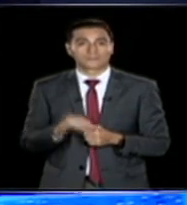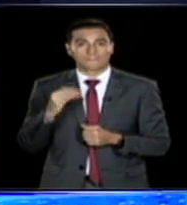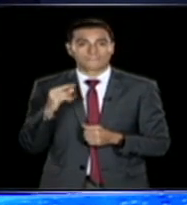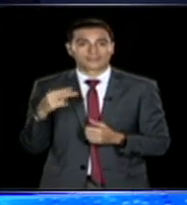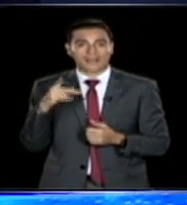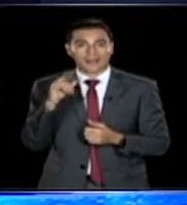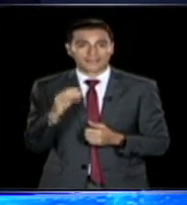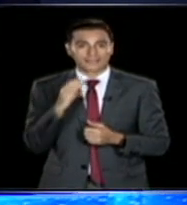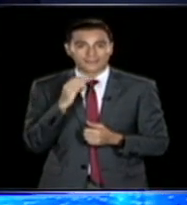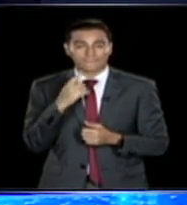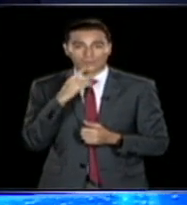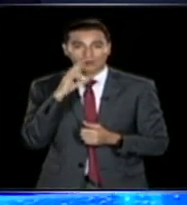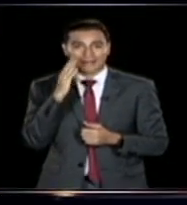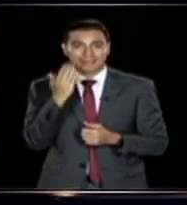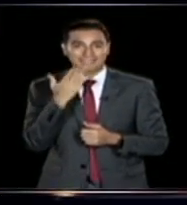محمد علي إجابتك؟